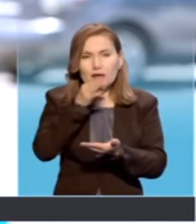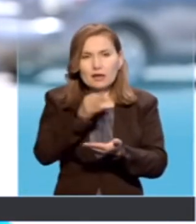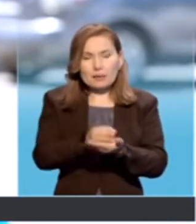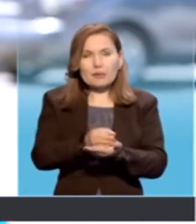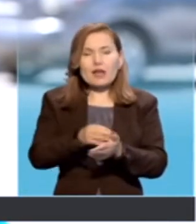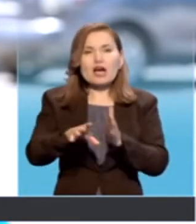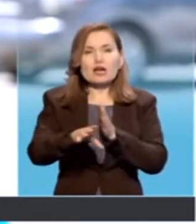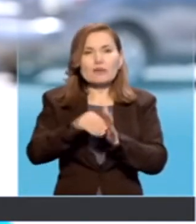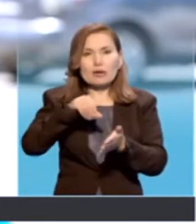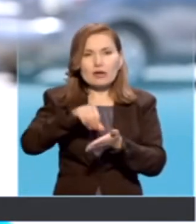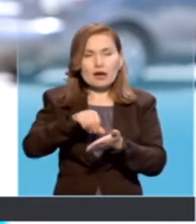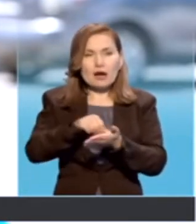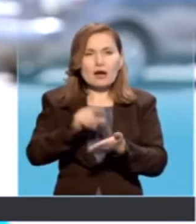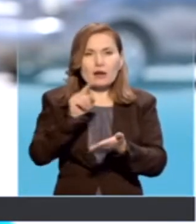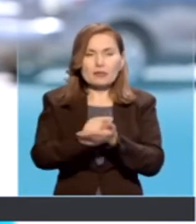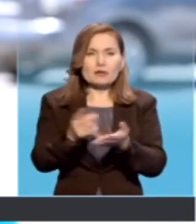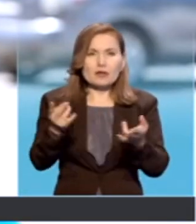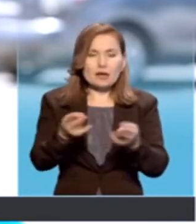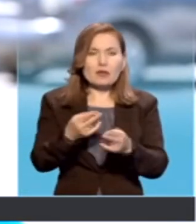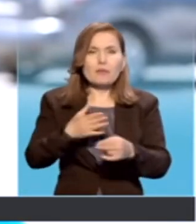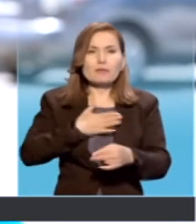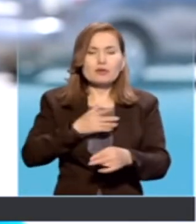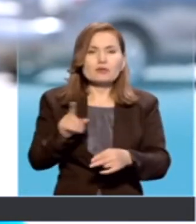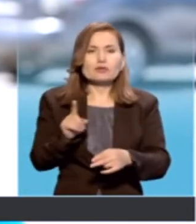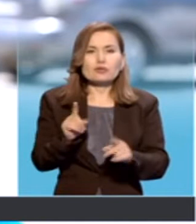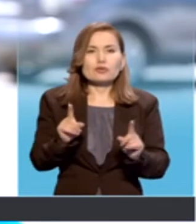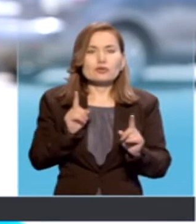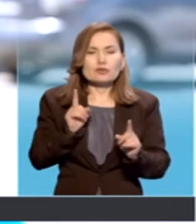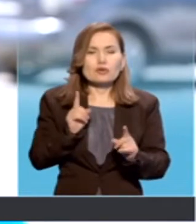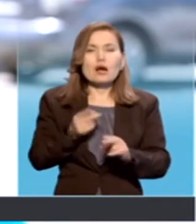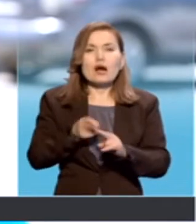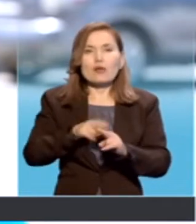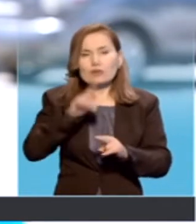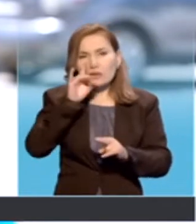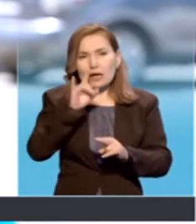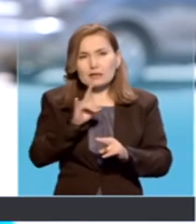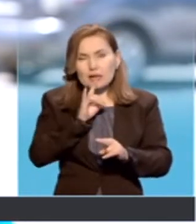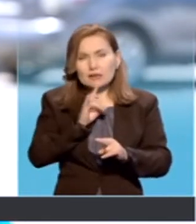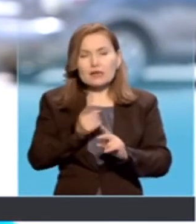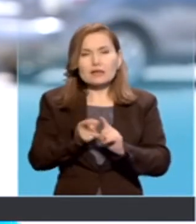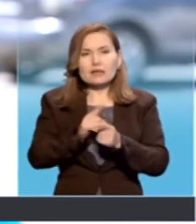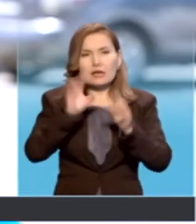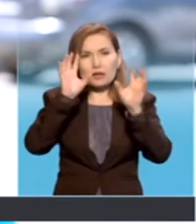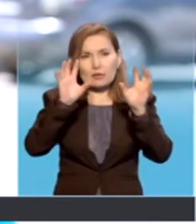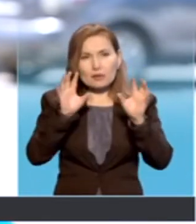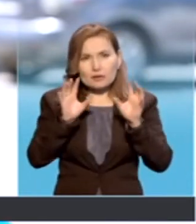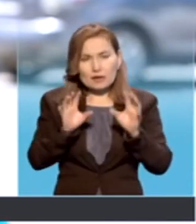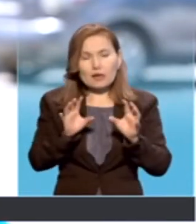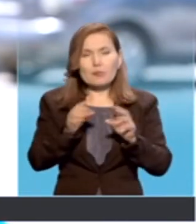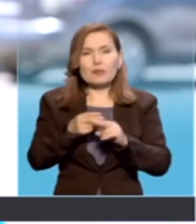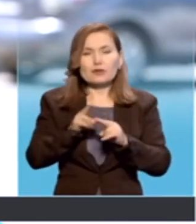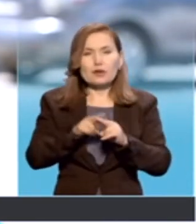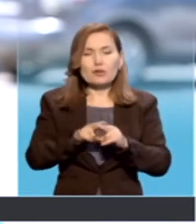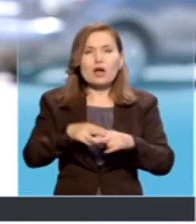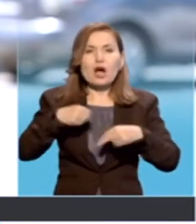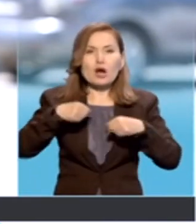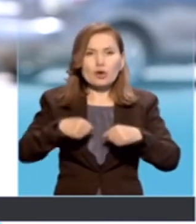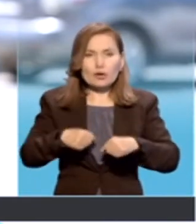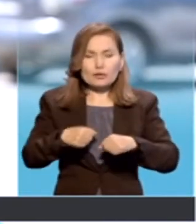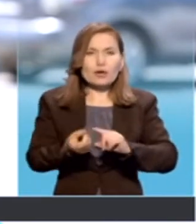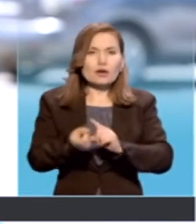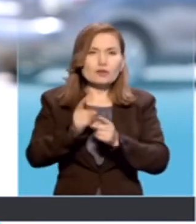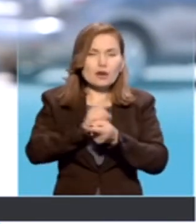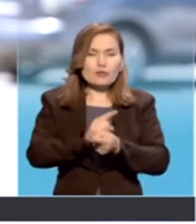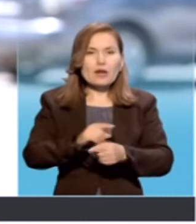барып қатысу керек. Мен не күтем бұл референдумнан? Мен жалпы конституцияда болып ататын мүмкін құқықтық бір жағдайларымызды, жалпы